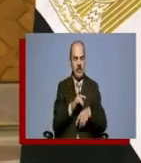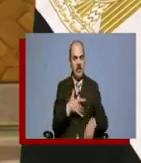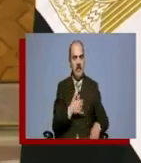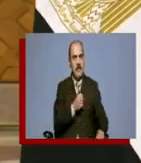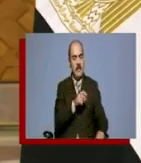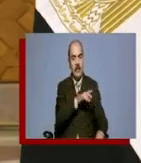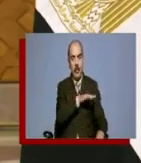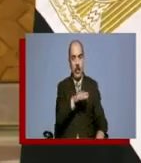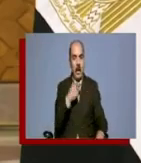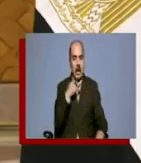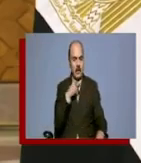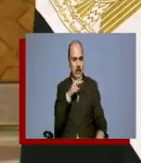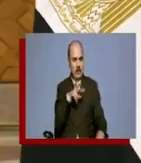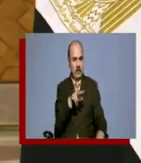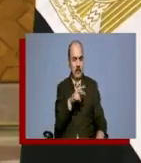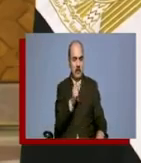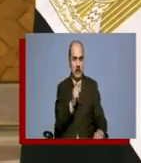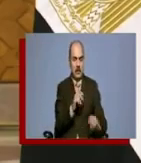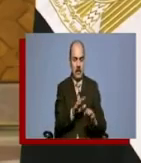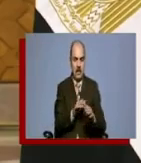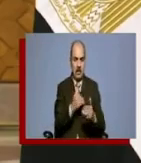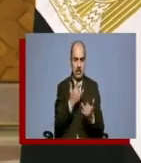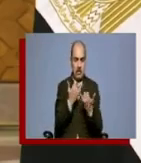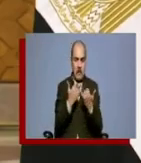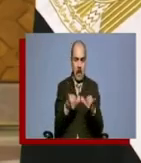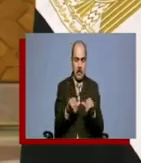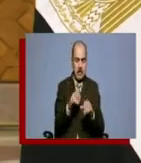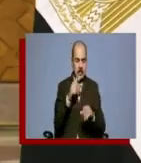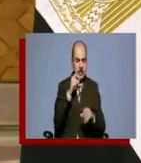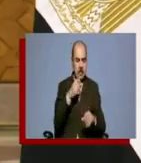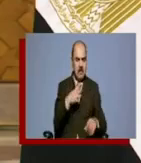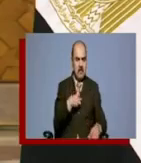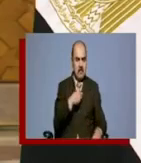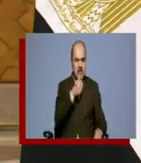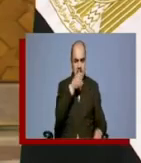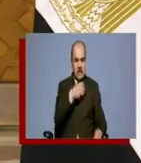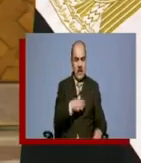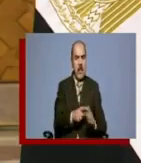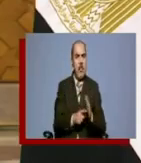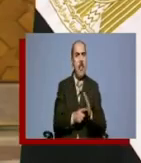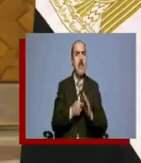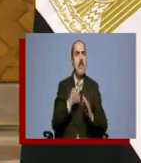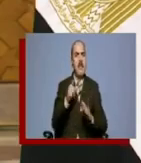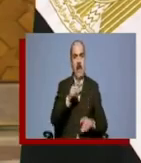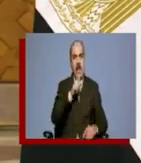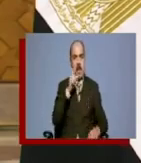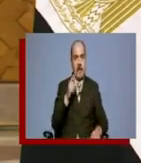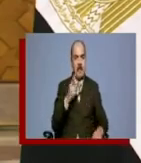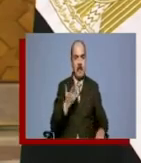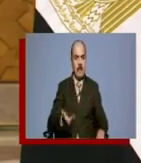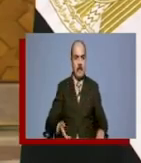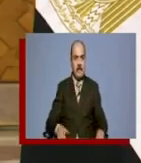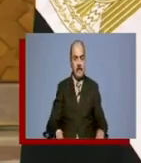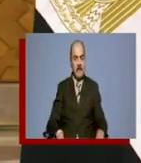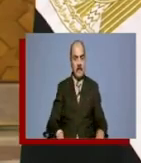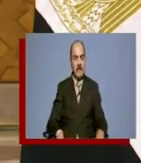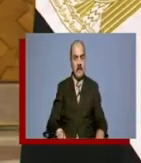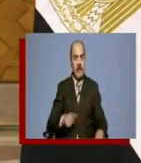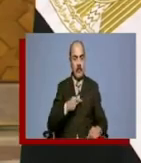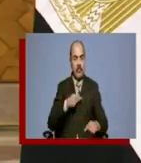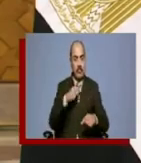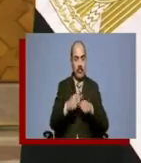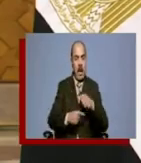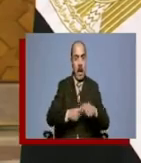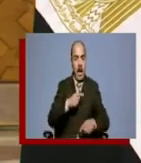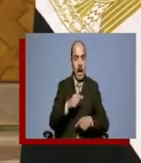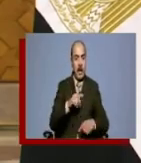فلسطين يعني هنا تاخد طرف المعتدي في اسرائيل وتاخد طرف المعتد عليه في روسيا واوكرانيا ان منطق ما